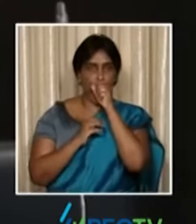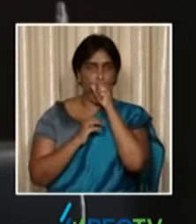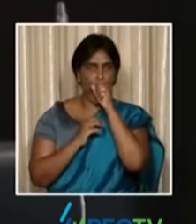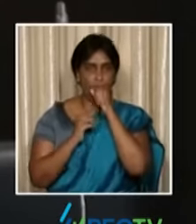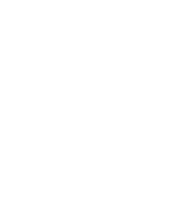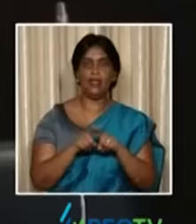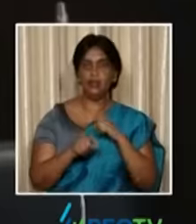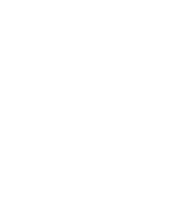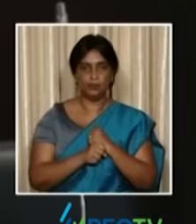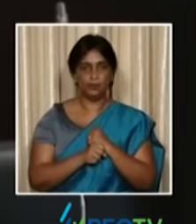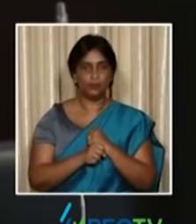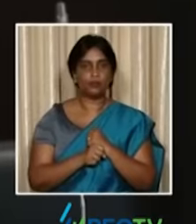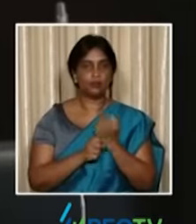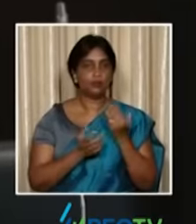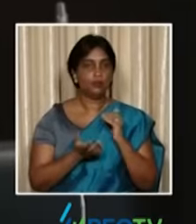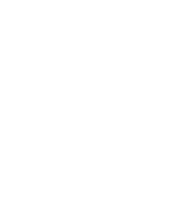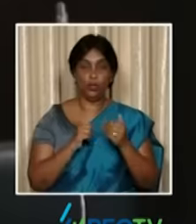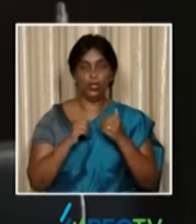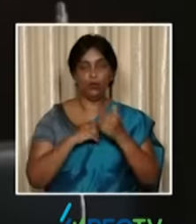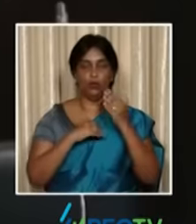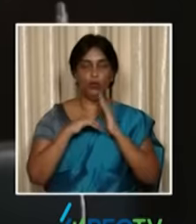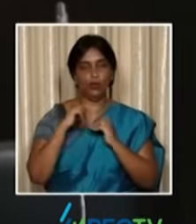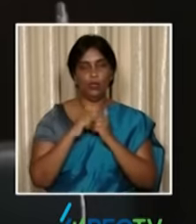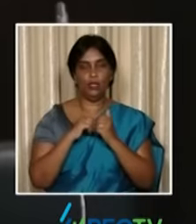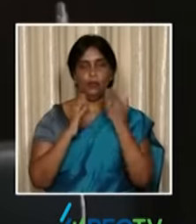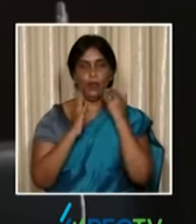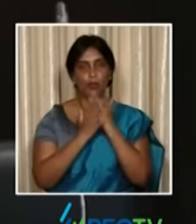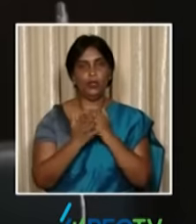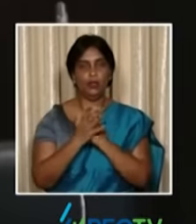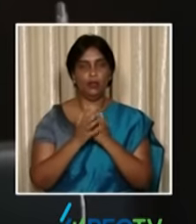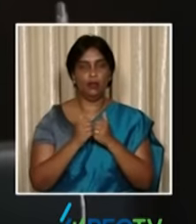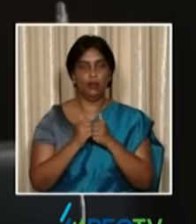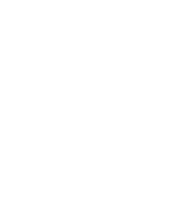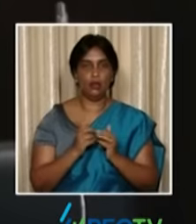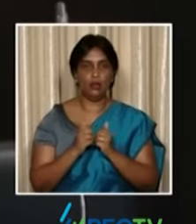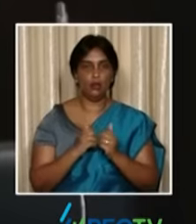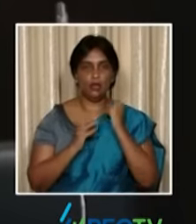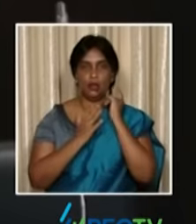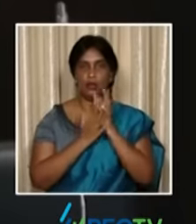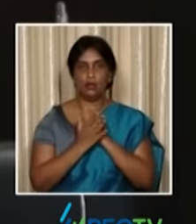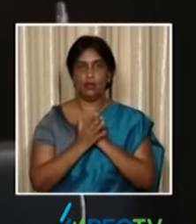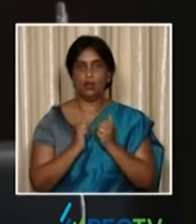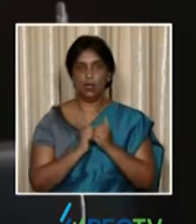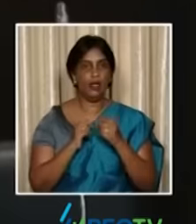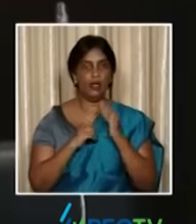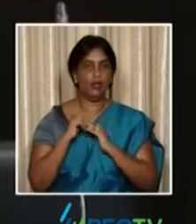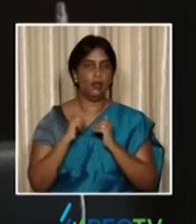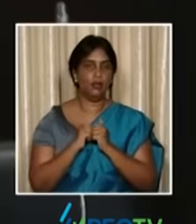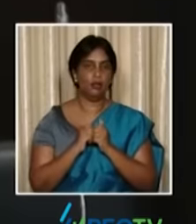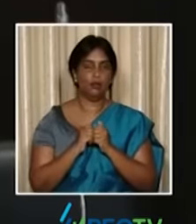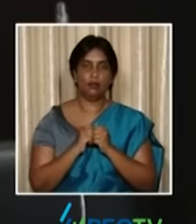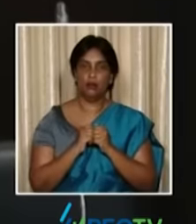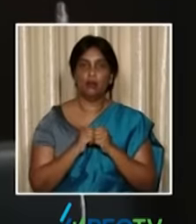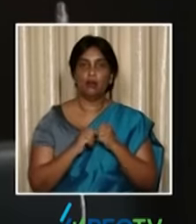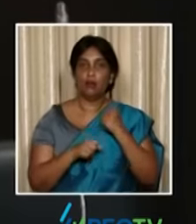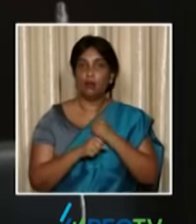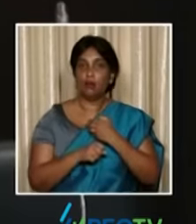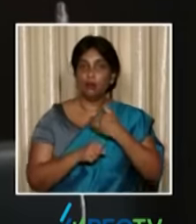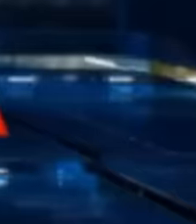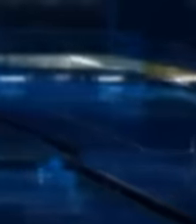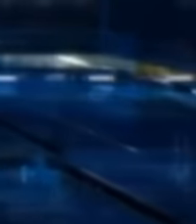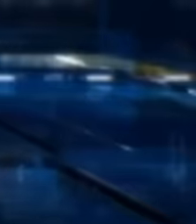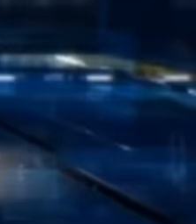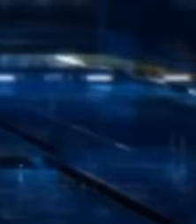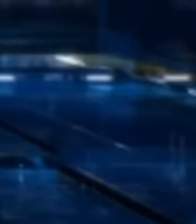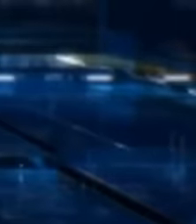මේ ආණ්ඩුවට තව ඉතිරි වෙලා තිබෙන්නේ දින 250ක් වගේ සුළු කාලයක් නිසා කියපු දේවල් ඉෂ්ට කරන්න ආණ්ඩුව සමත් වේද කියන ප්‍රශ්නය